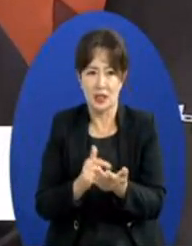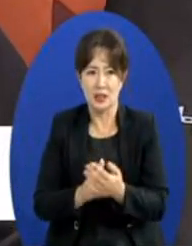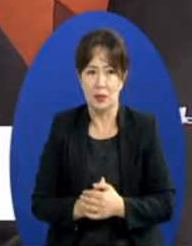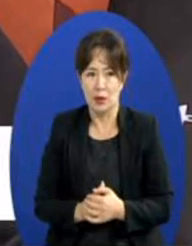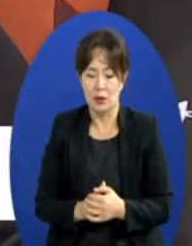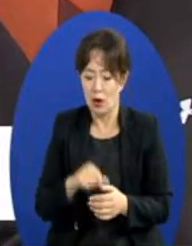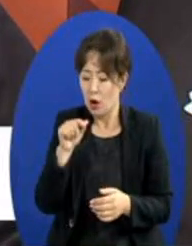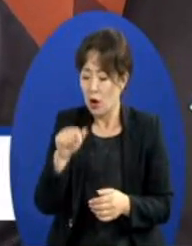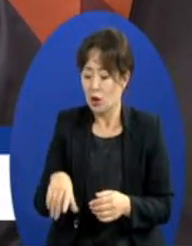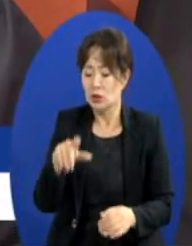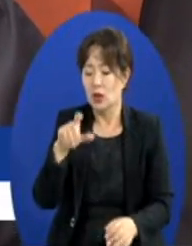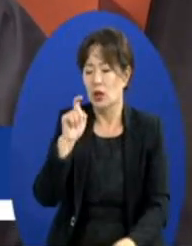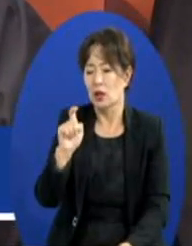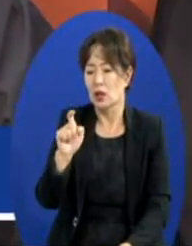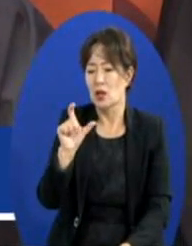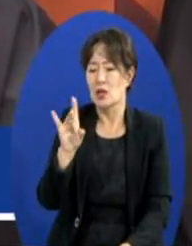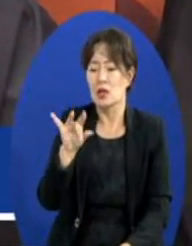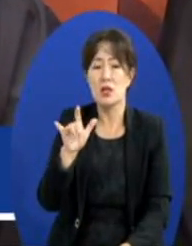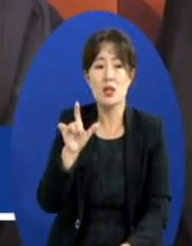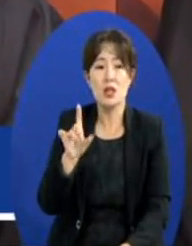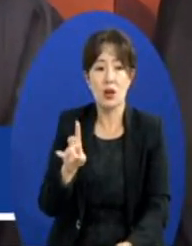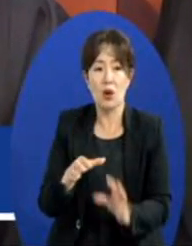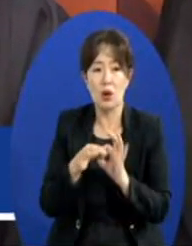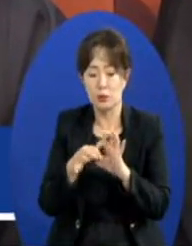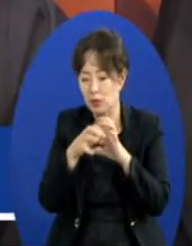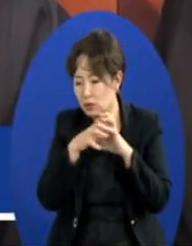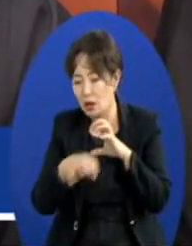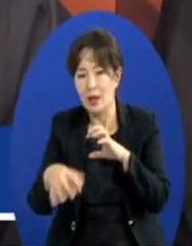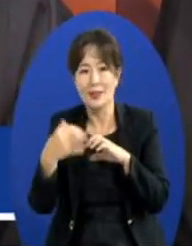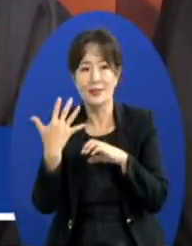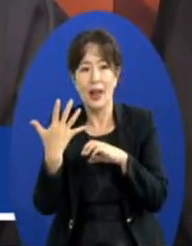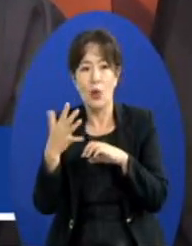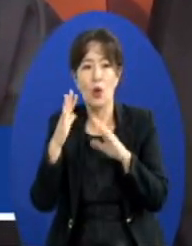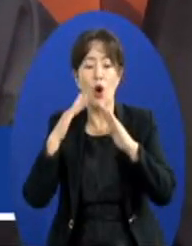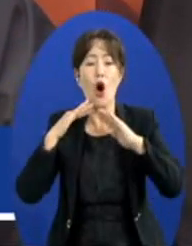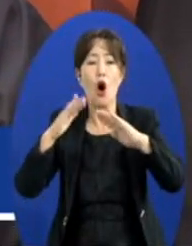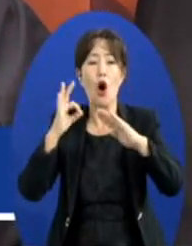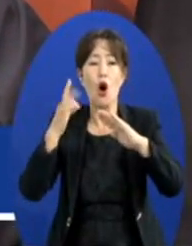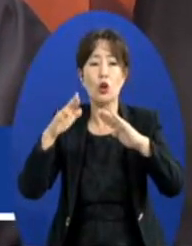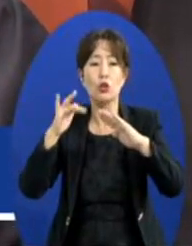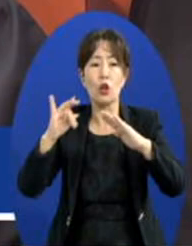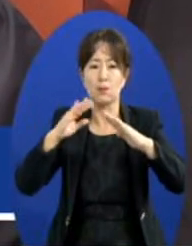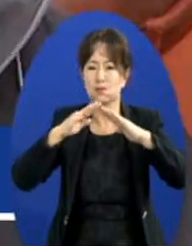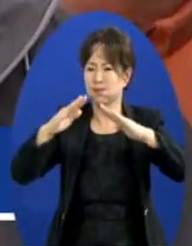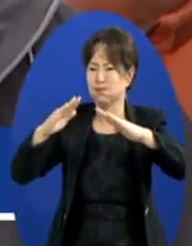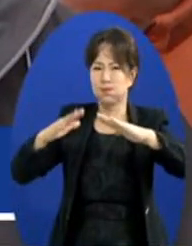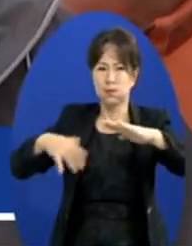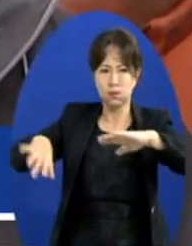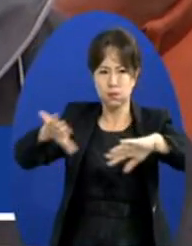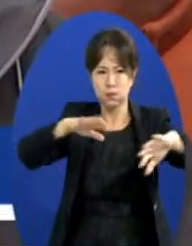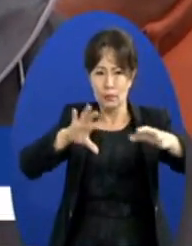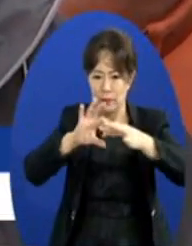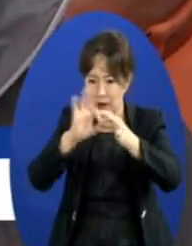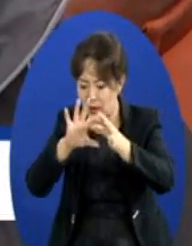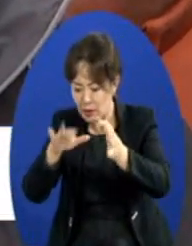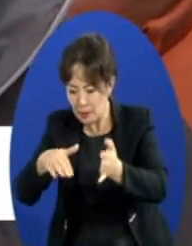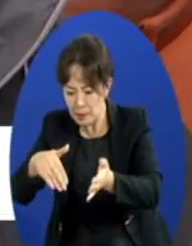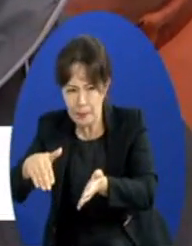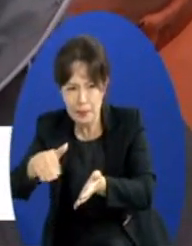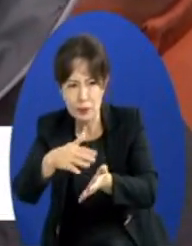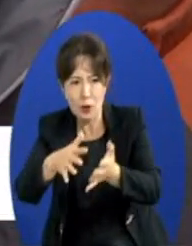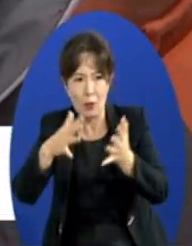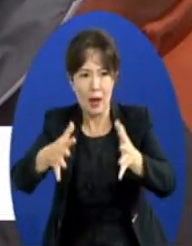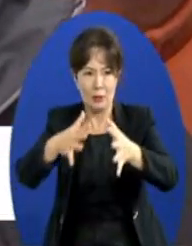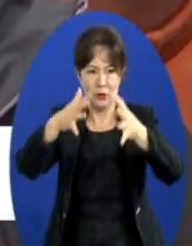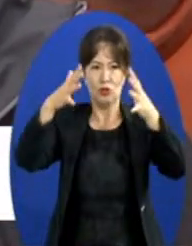хэрлэнгийн дагууд хүнүүгийн үеийн 5 ордны туурыг илрүүлээд тэрний 2 дээр малсах хийсэн. Байгууламжийн хувьд бол бас